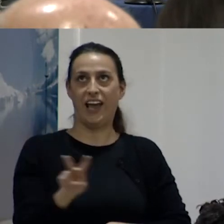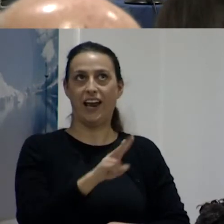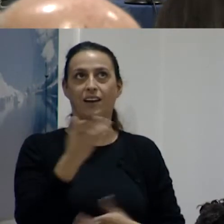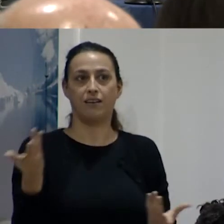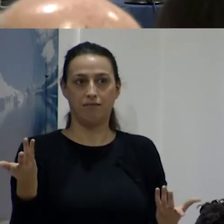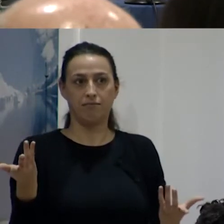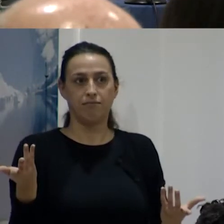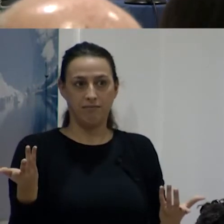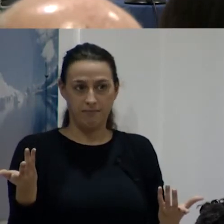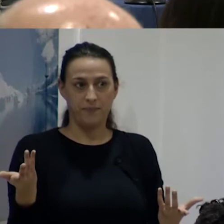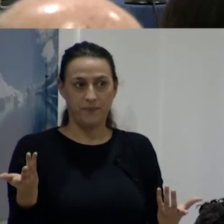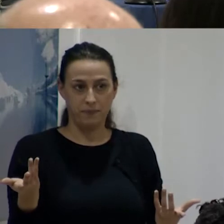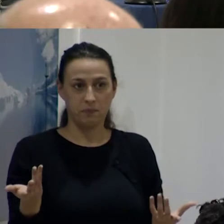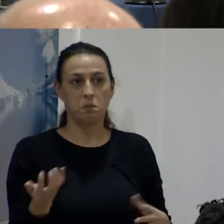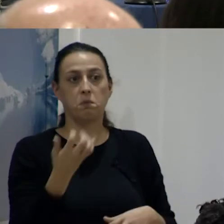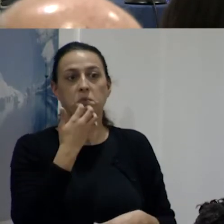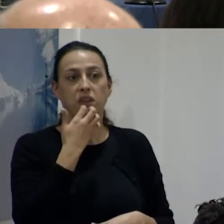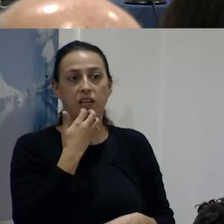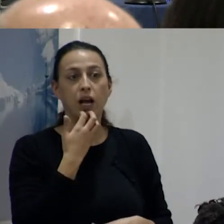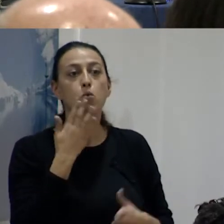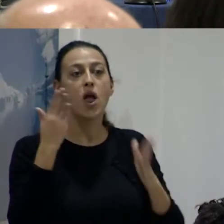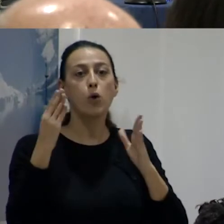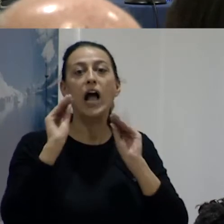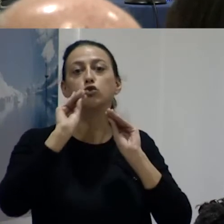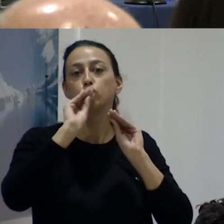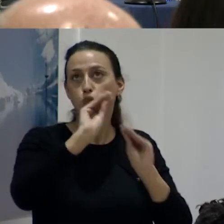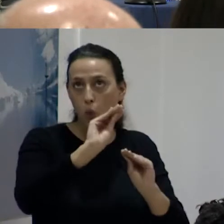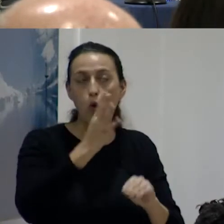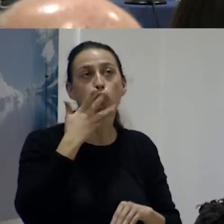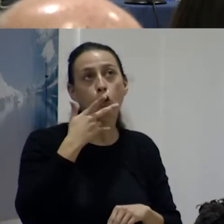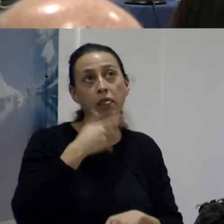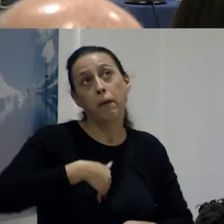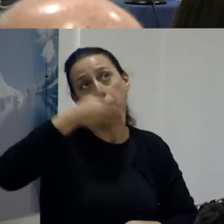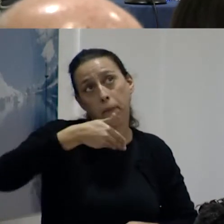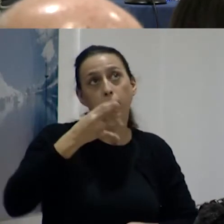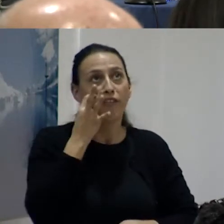la utilitat de saber què és el cubisme és molt escassa.